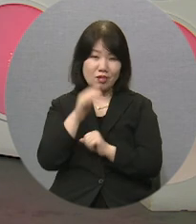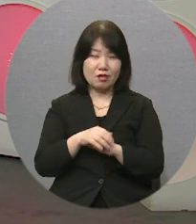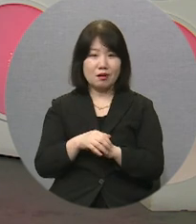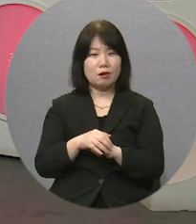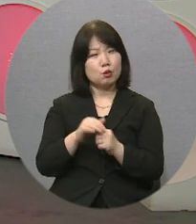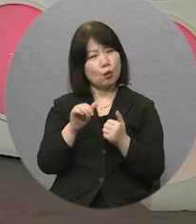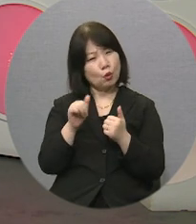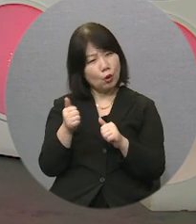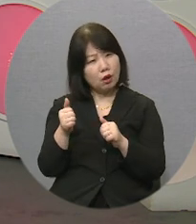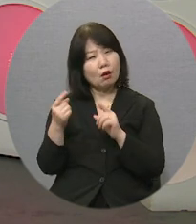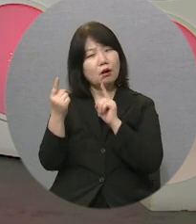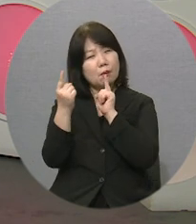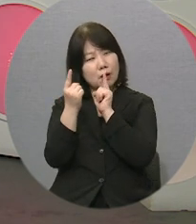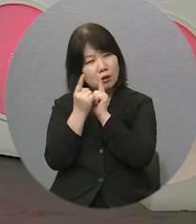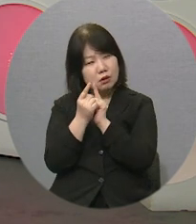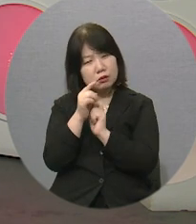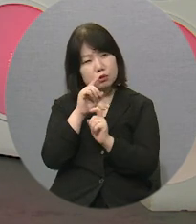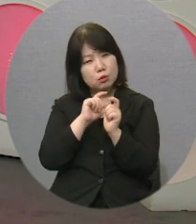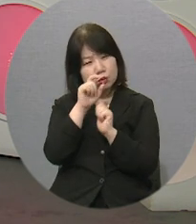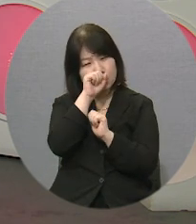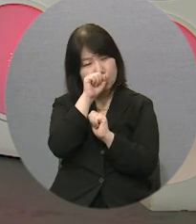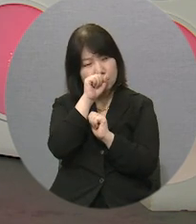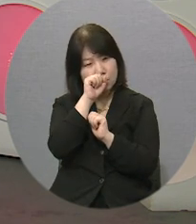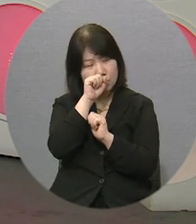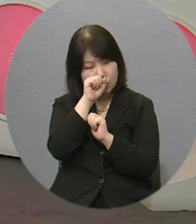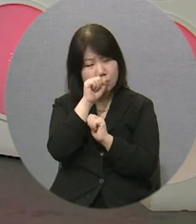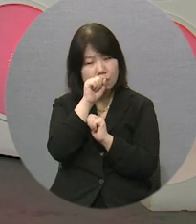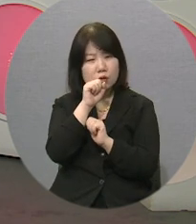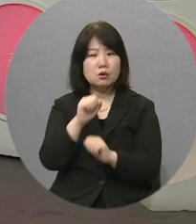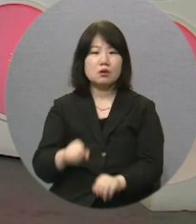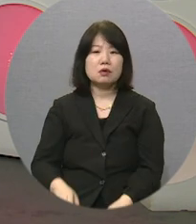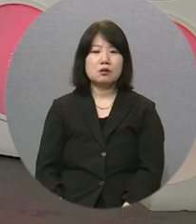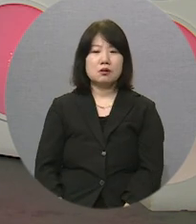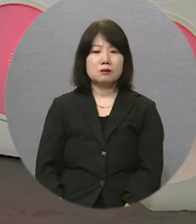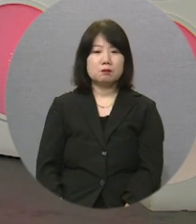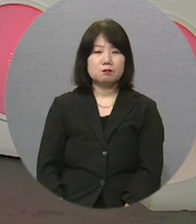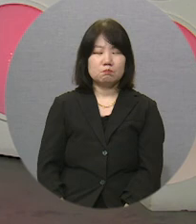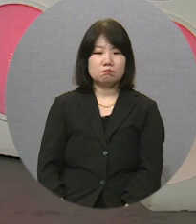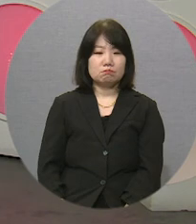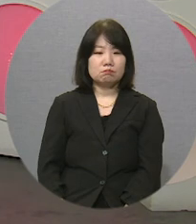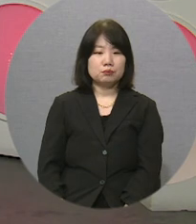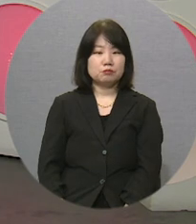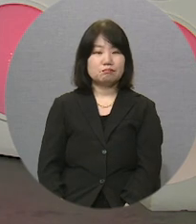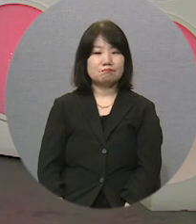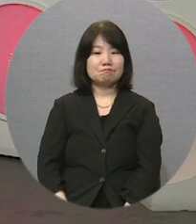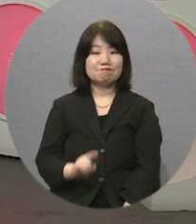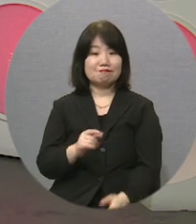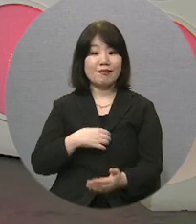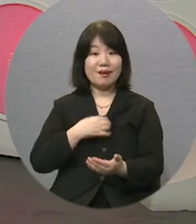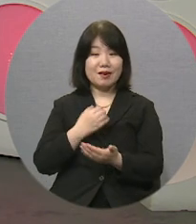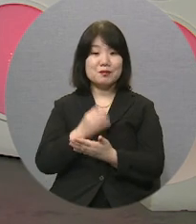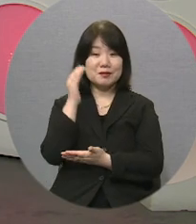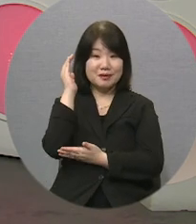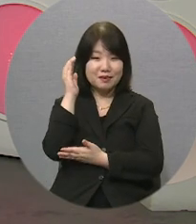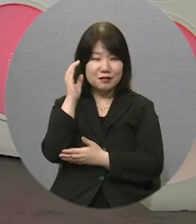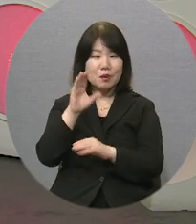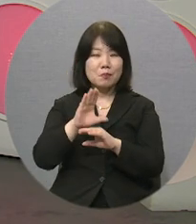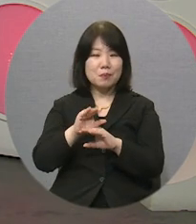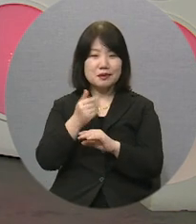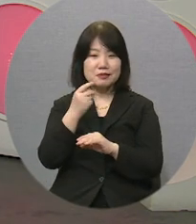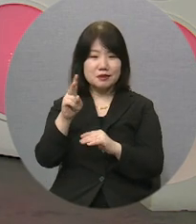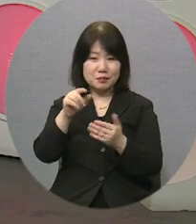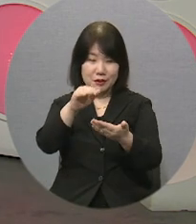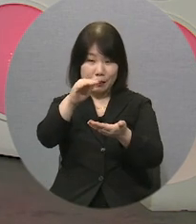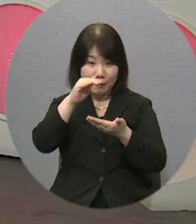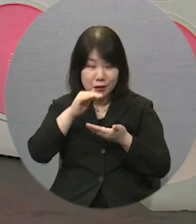걸 봤으면 좀 더 저기 했을 건데 그분은 운명을 못 보셨어, 우리 이분이. 그래서 이런 그 감동 사연을 저희 복지TV로